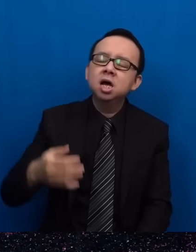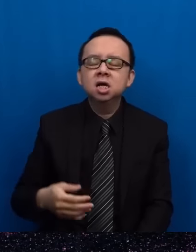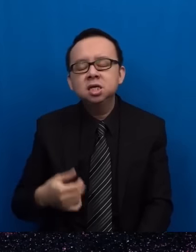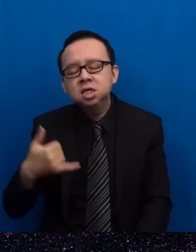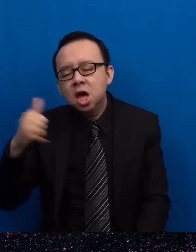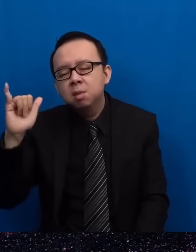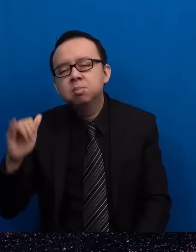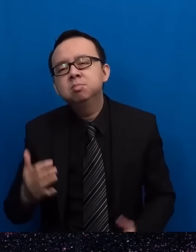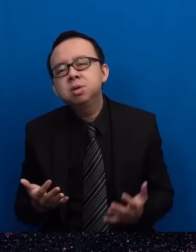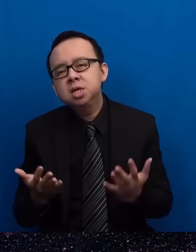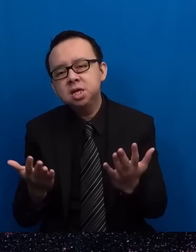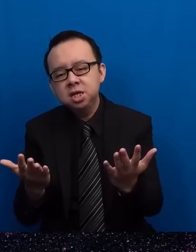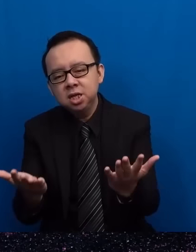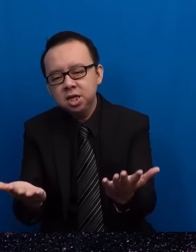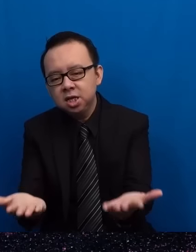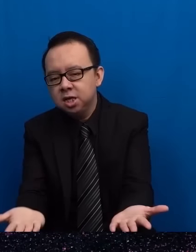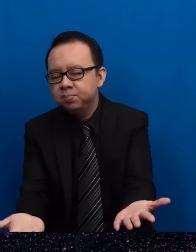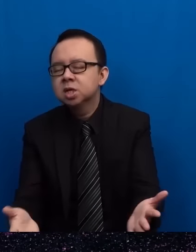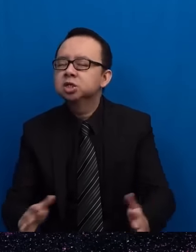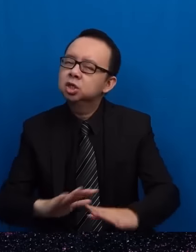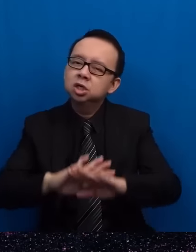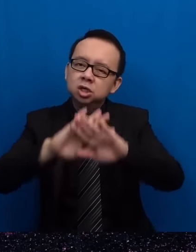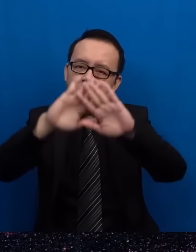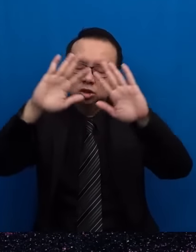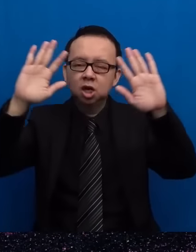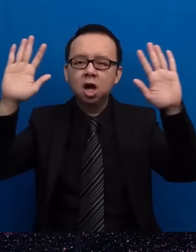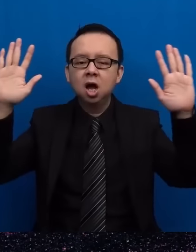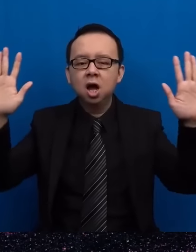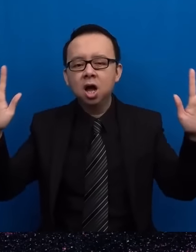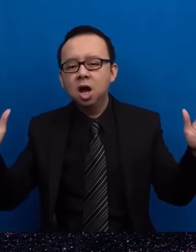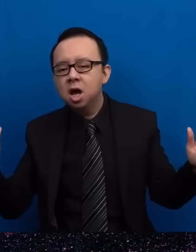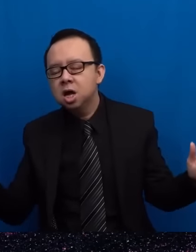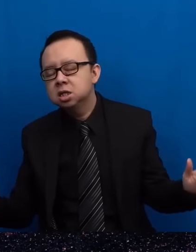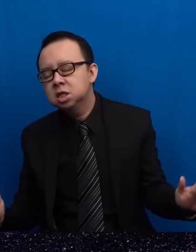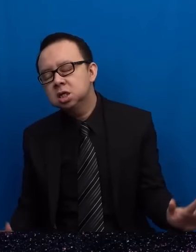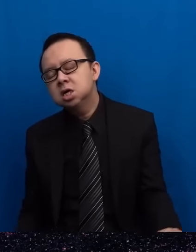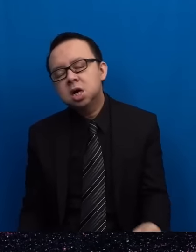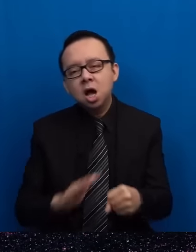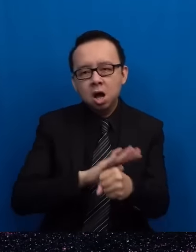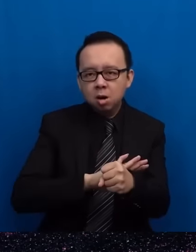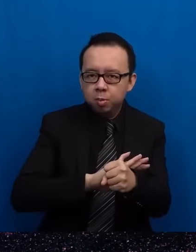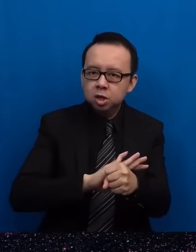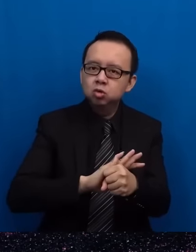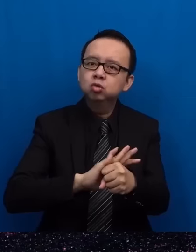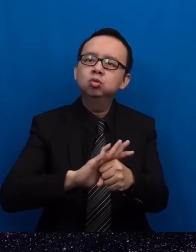Engkaulah yang memberi sejahtera